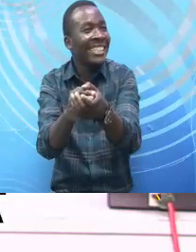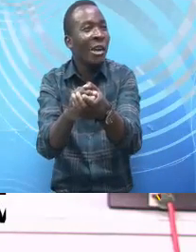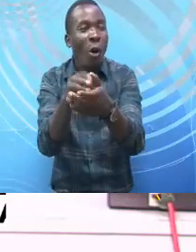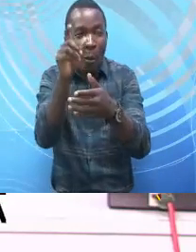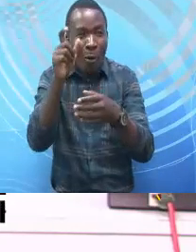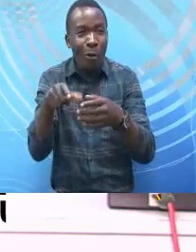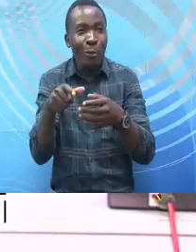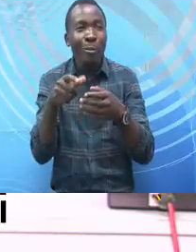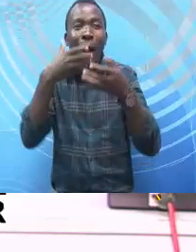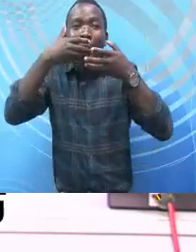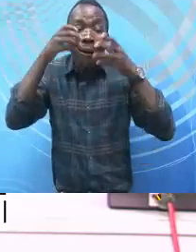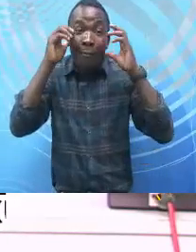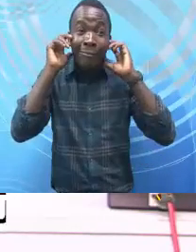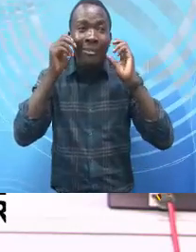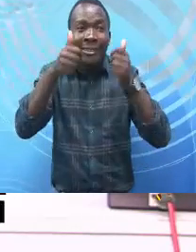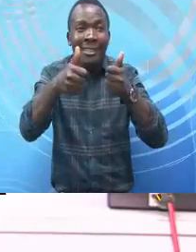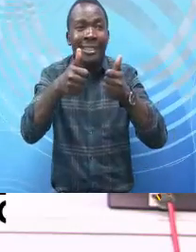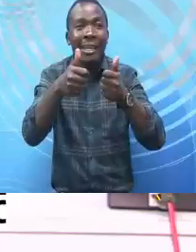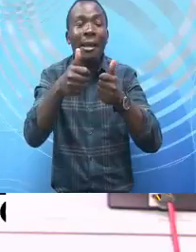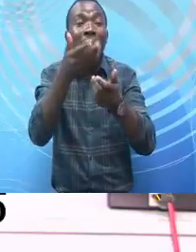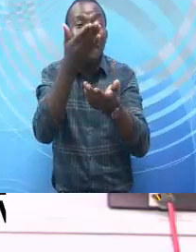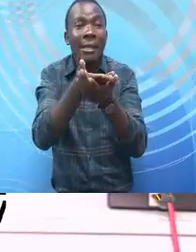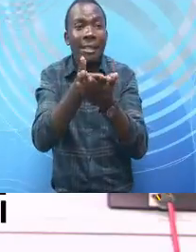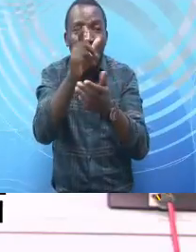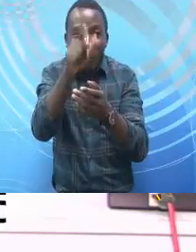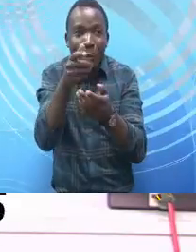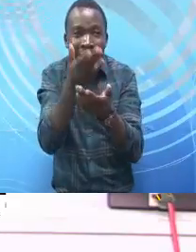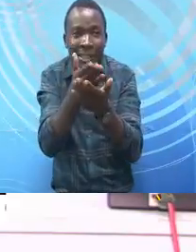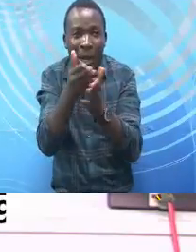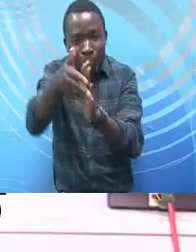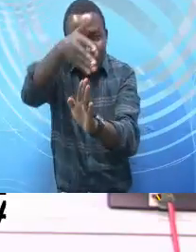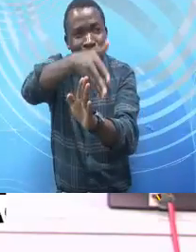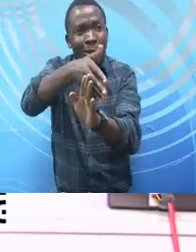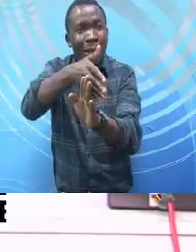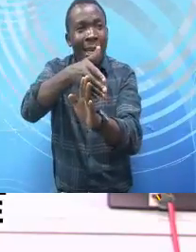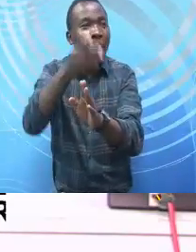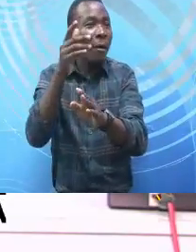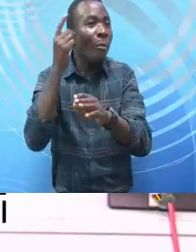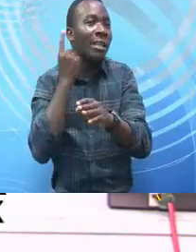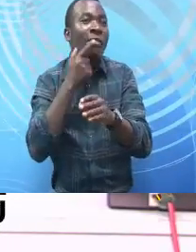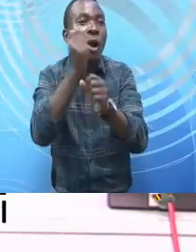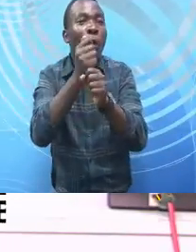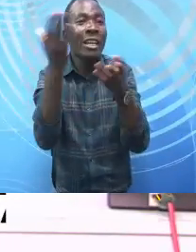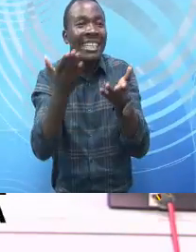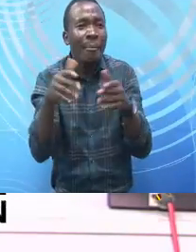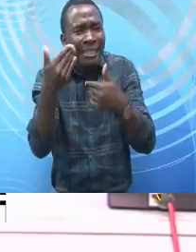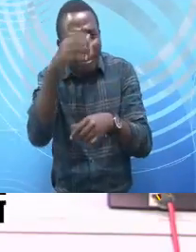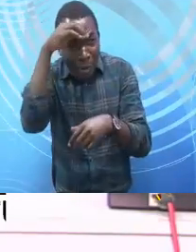neza ugasanga rwo biba ngombwa ko umuntu ayoboza mubigenza gute ese ntibibagora